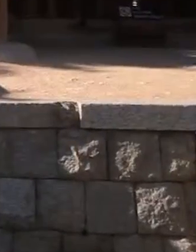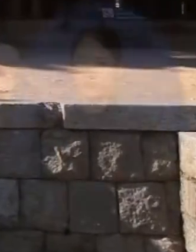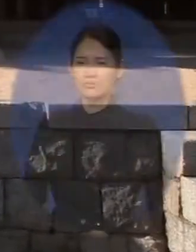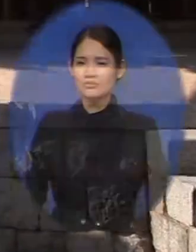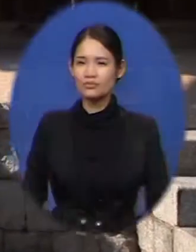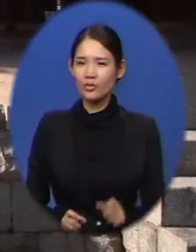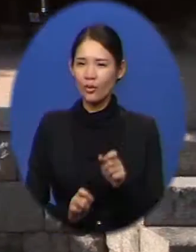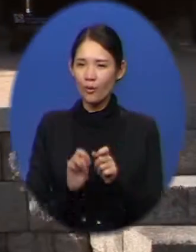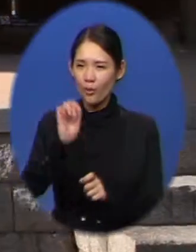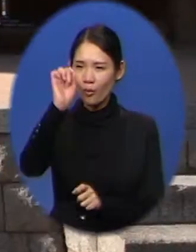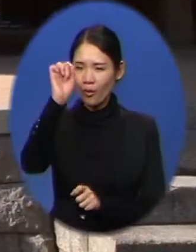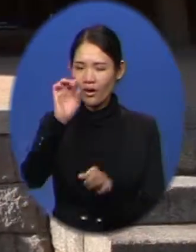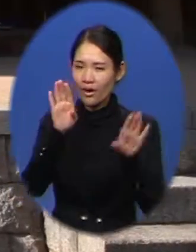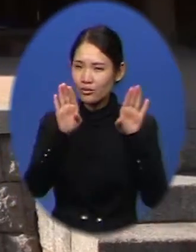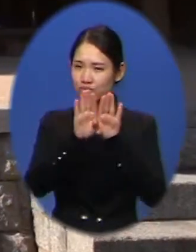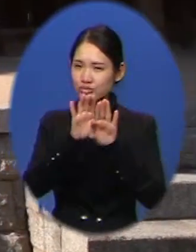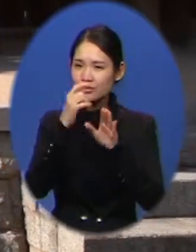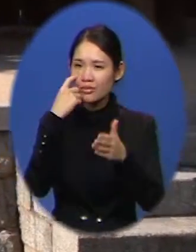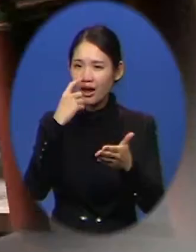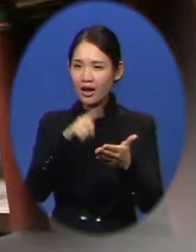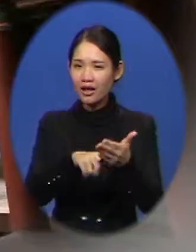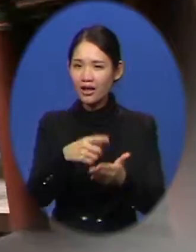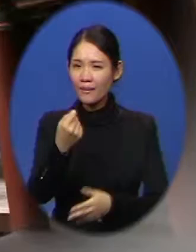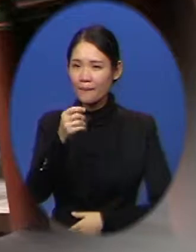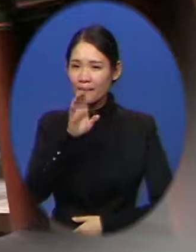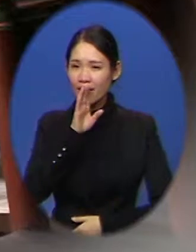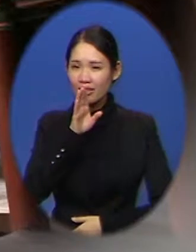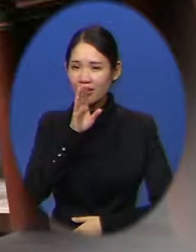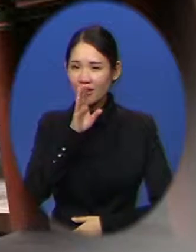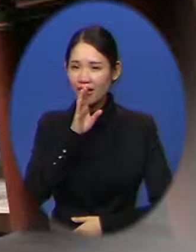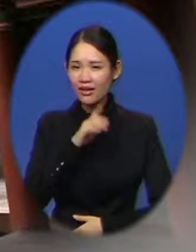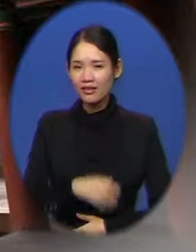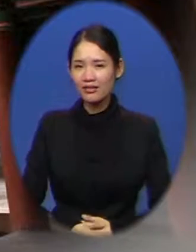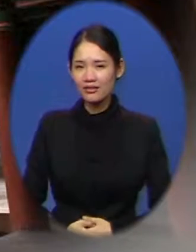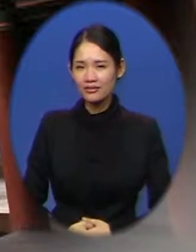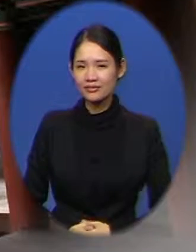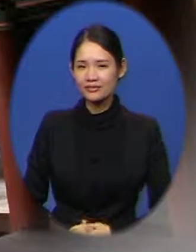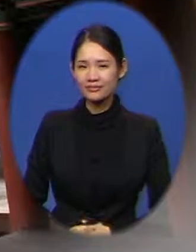오래된 문을 발견했는데 이곳이 맞을까요?